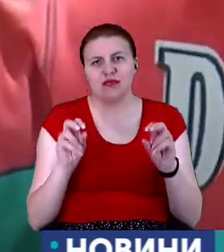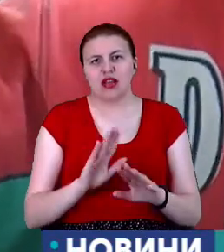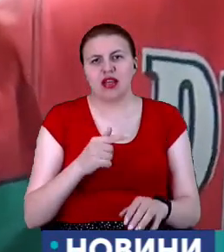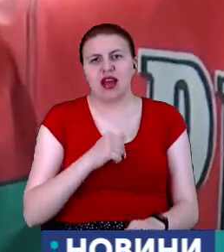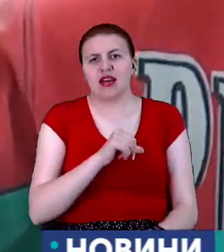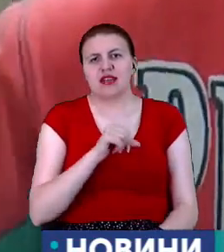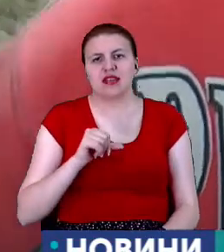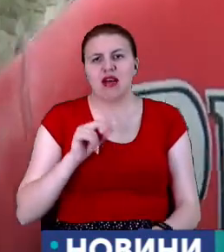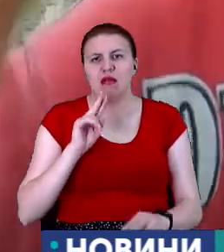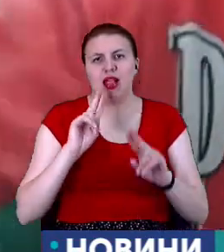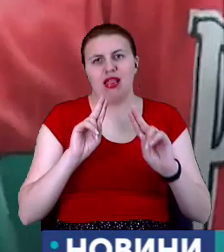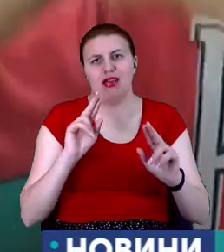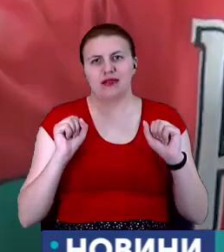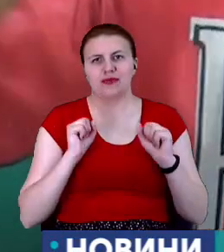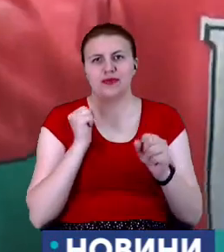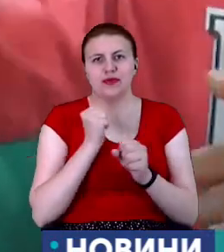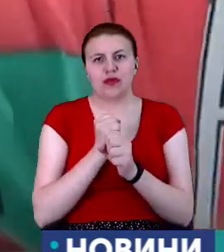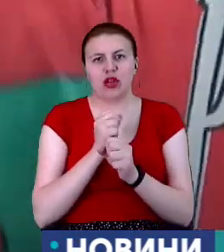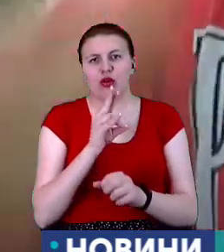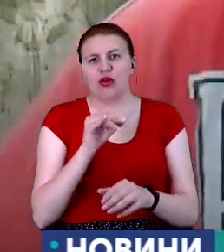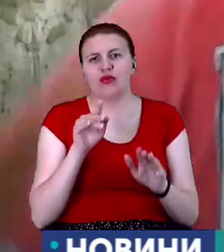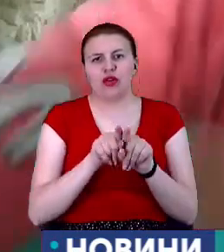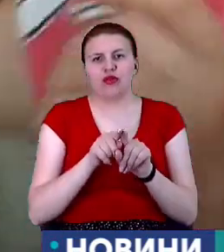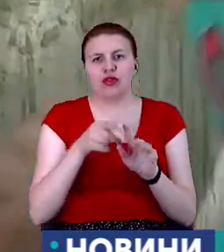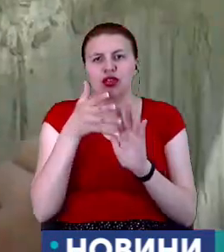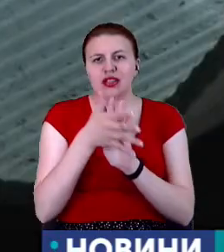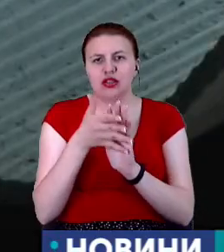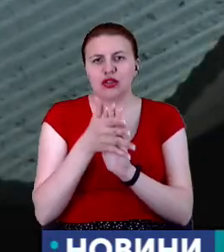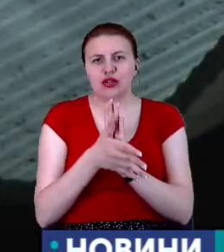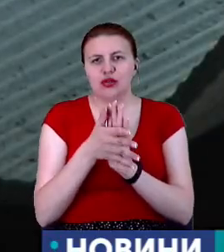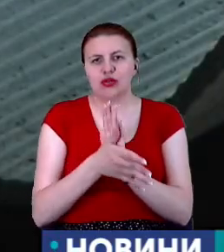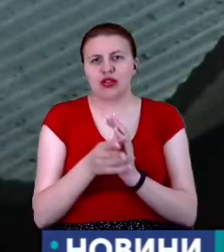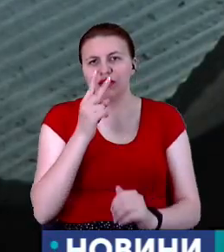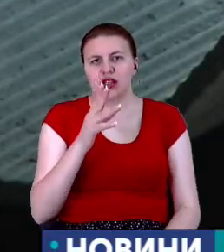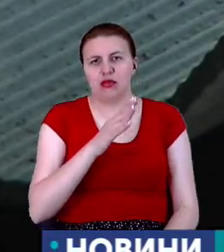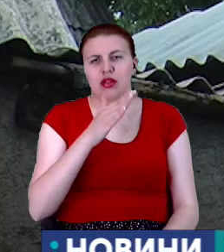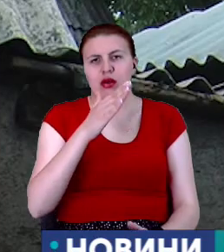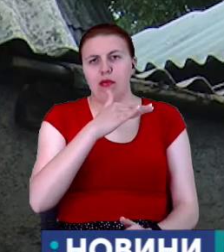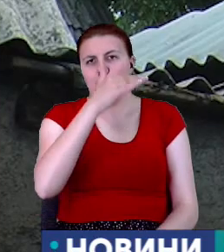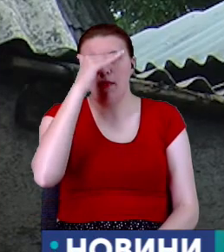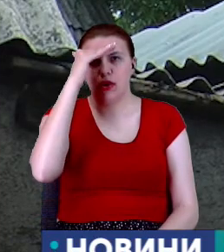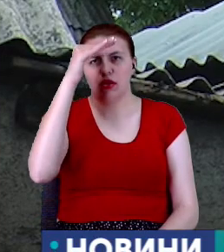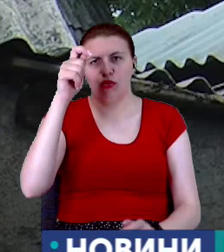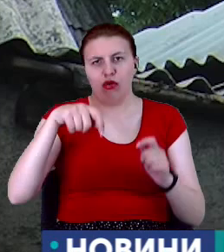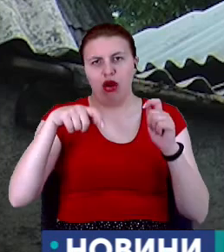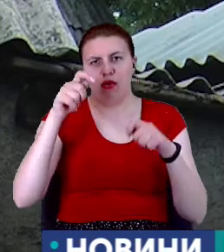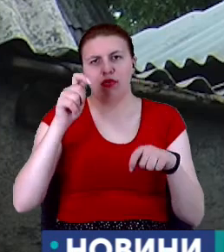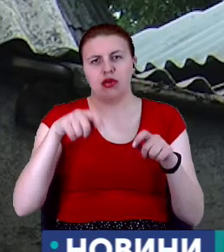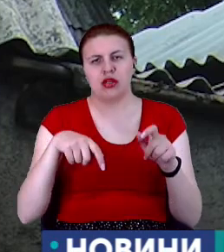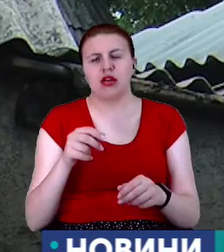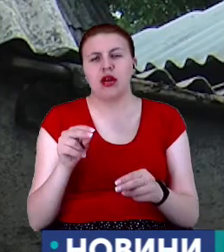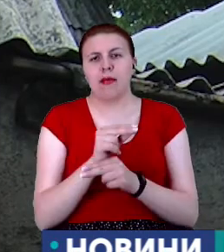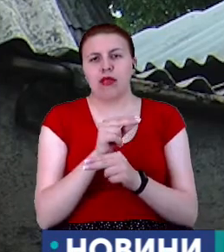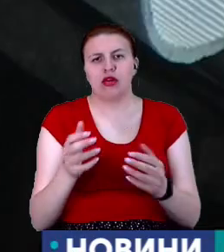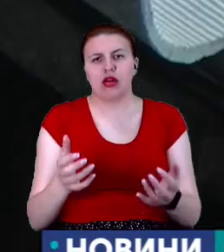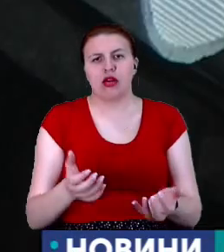пытался делать. Ну, оно все равно течет, все равно. І видно було по потолку, що ну каплі. Ремонтують покрівлю рятувальники з